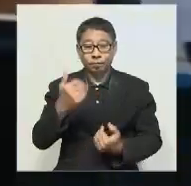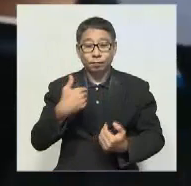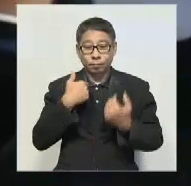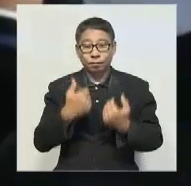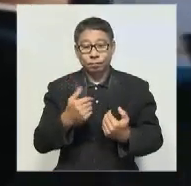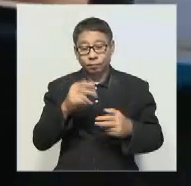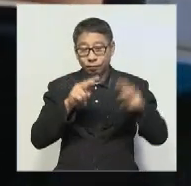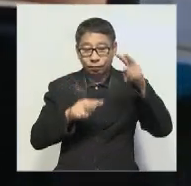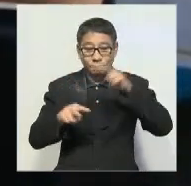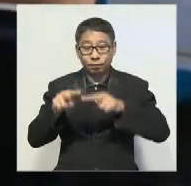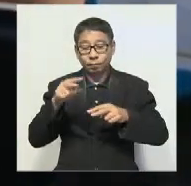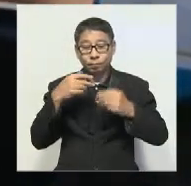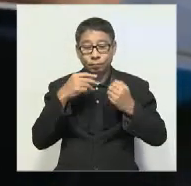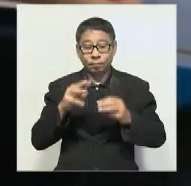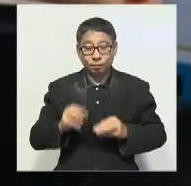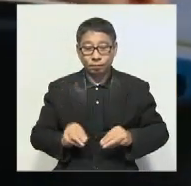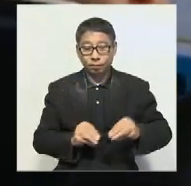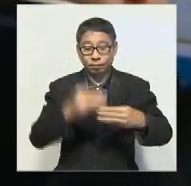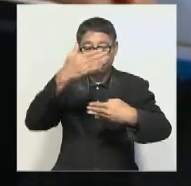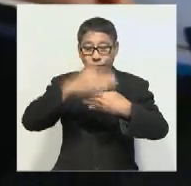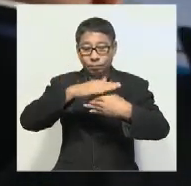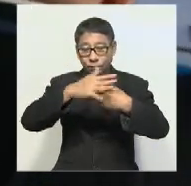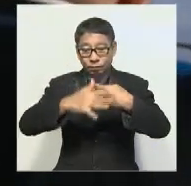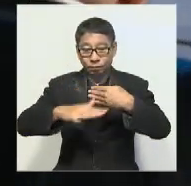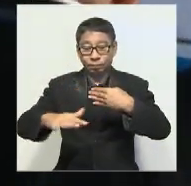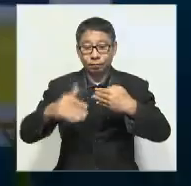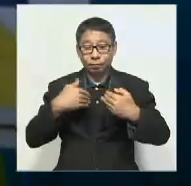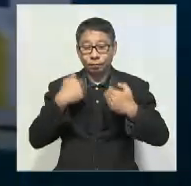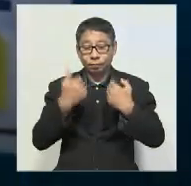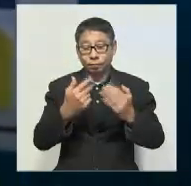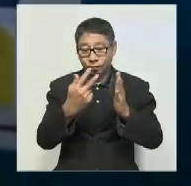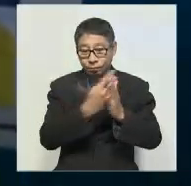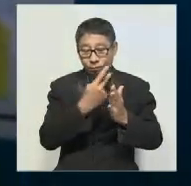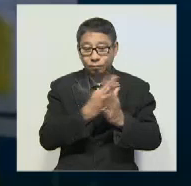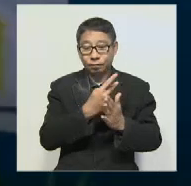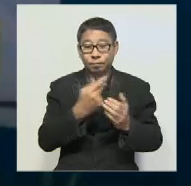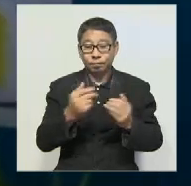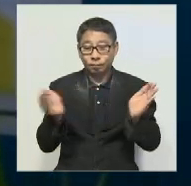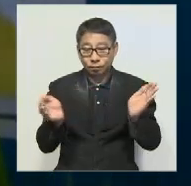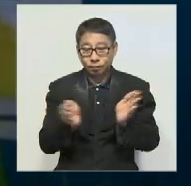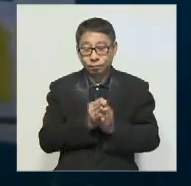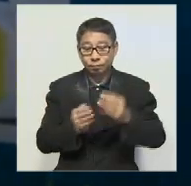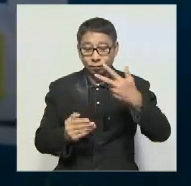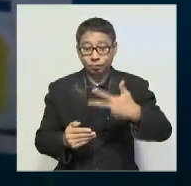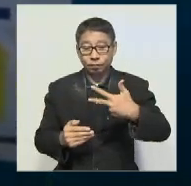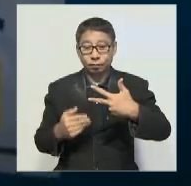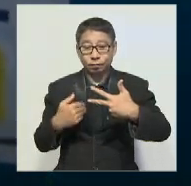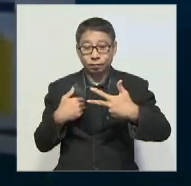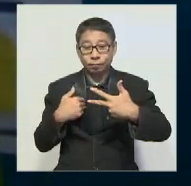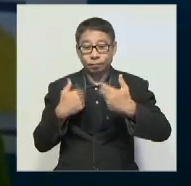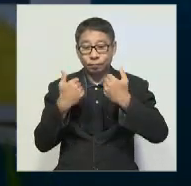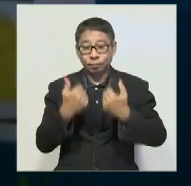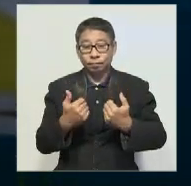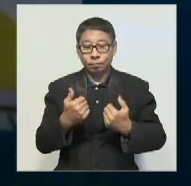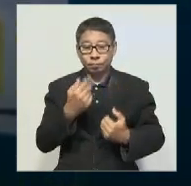ที่จะไปสำรวจลำน้ำเส้นทางเขื่อนวชิราลงกรณ์เขื่อนศรีนครินทร์แล้วก็เขื่อนแม่กลองทั้ง3เขื่อนในจังหวัดเลย